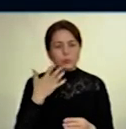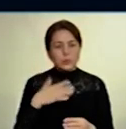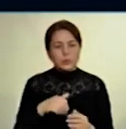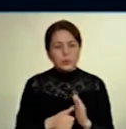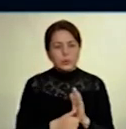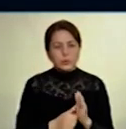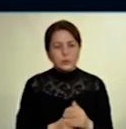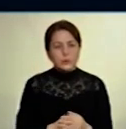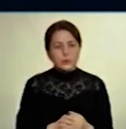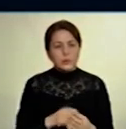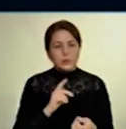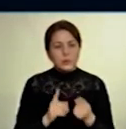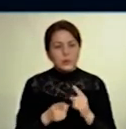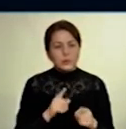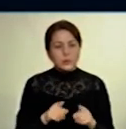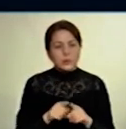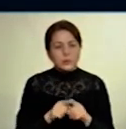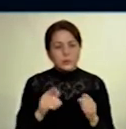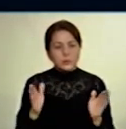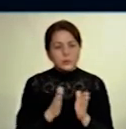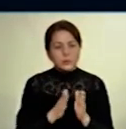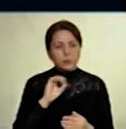356 haqiqatdan ham kichik